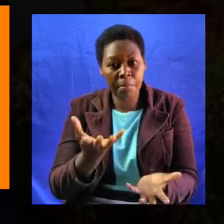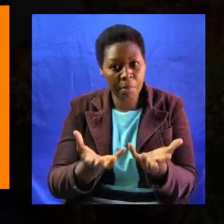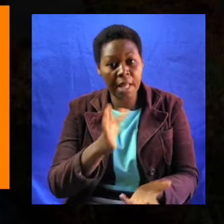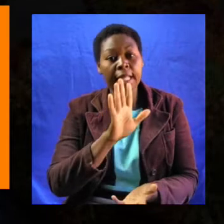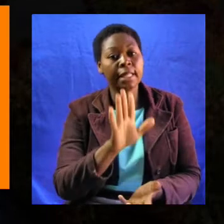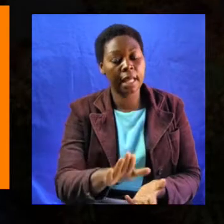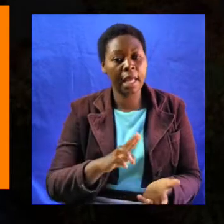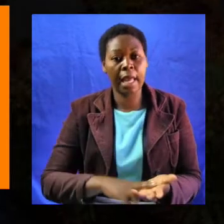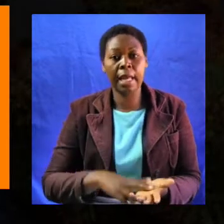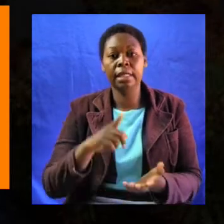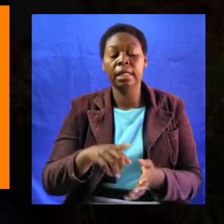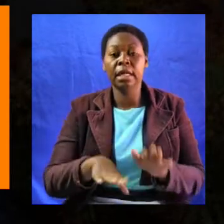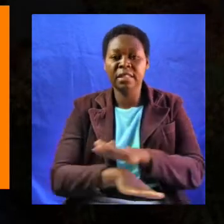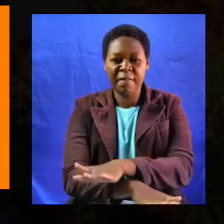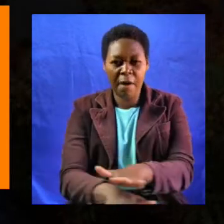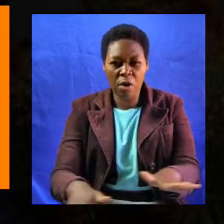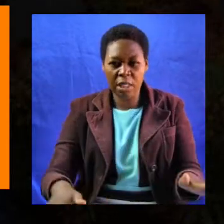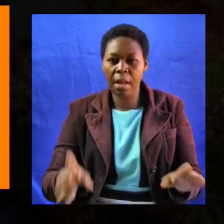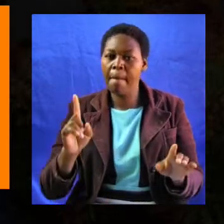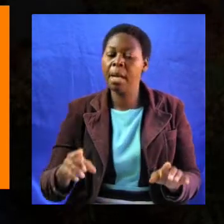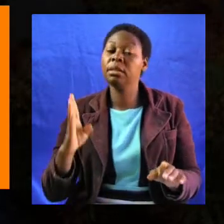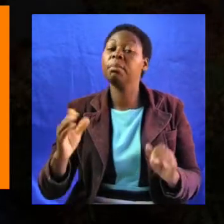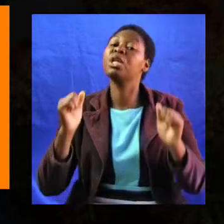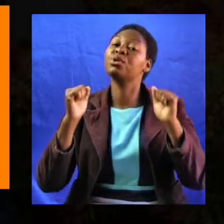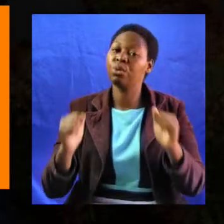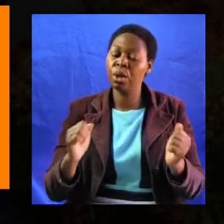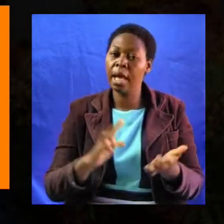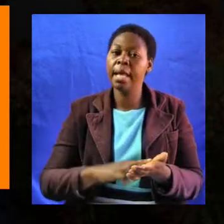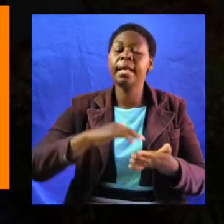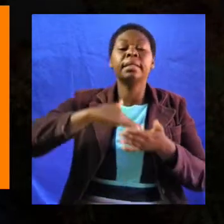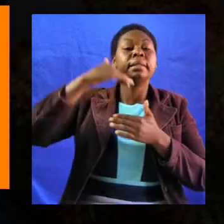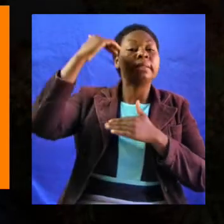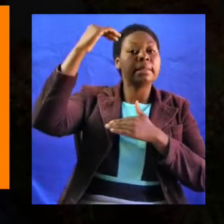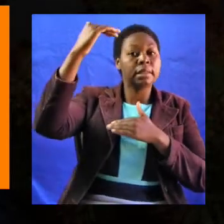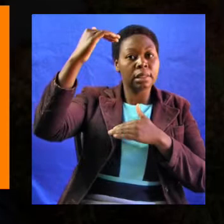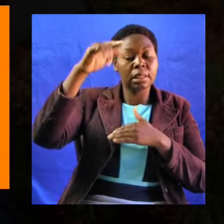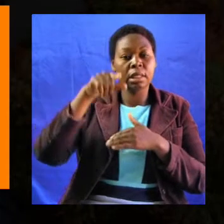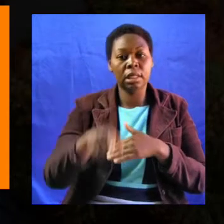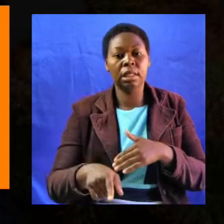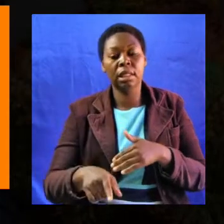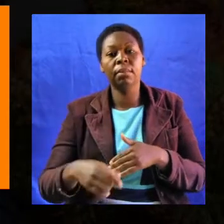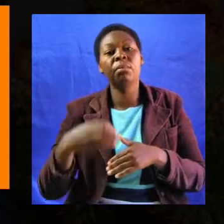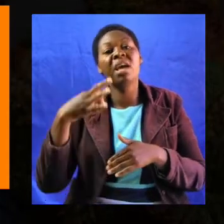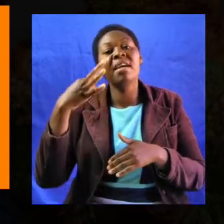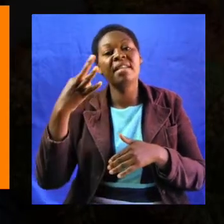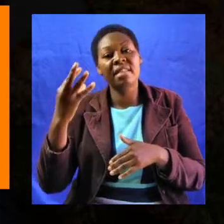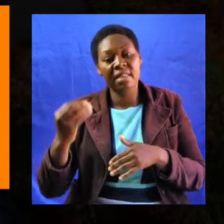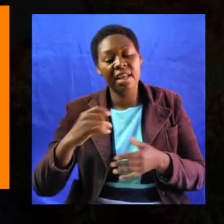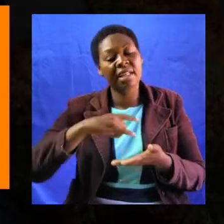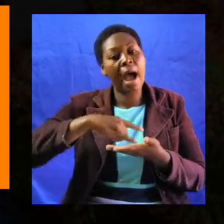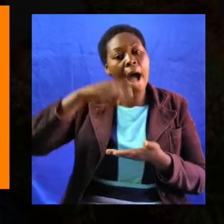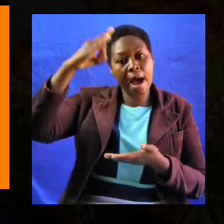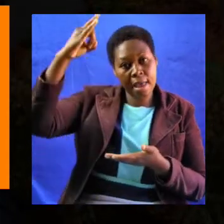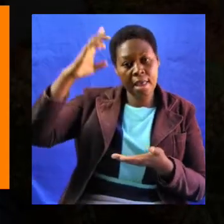dzayo dziteiwe nesimba. Kukwirira kwayo kusvike kumakubita ana makumi matanhatu